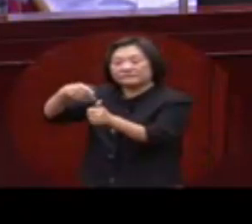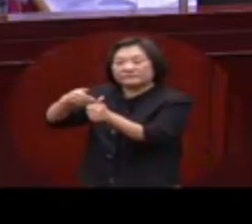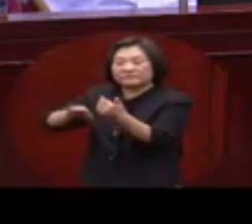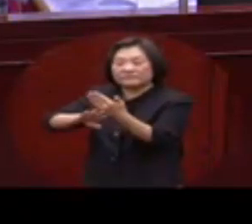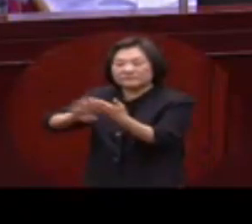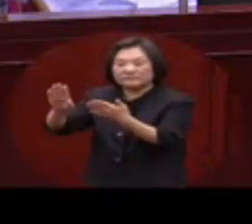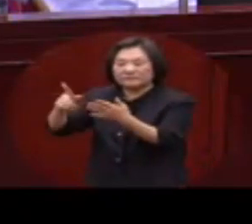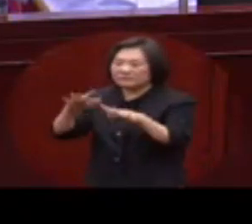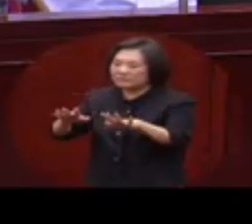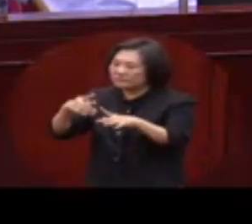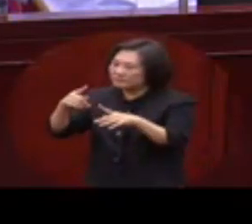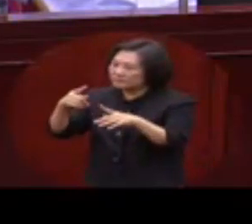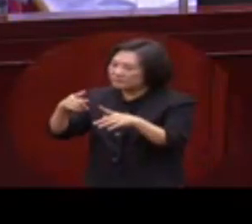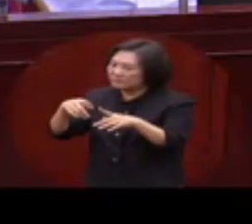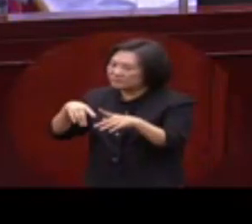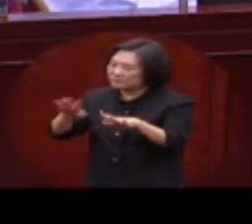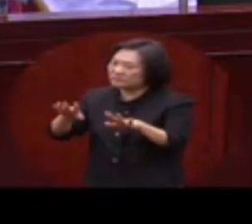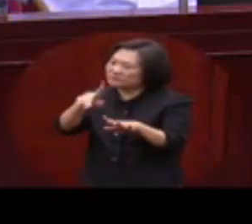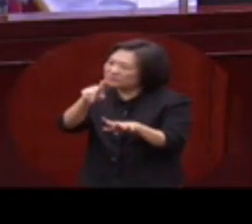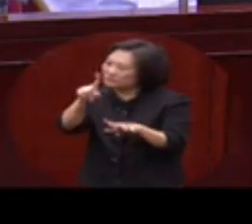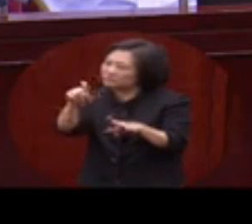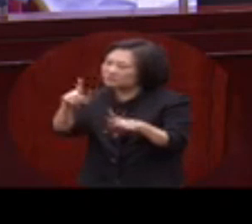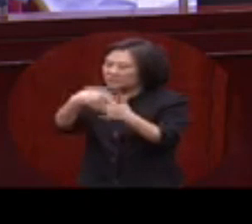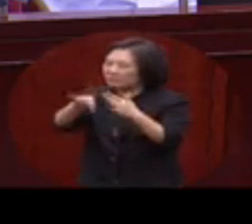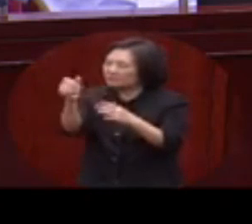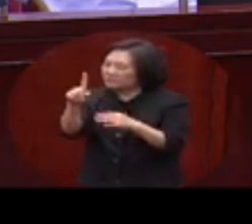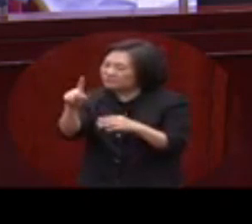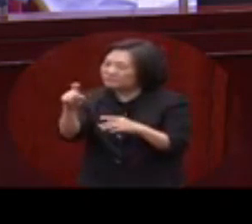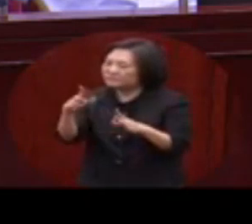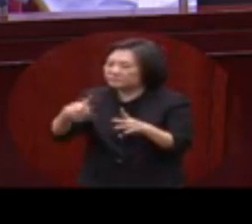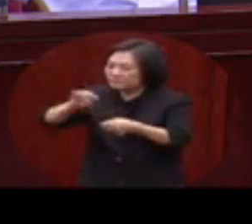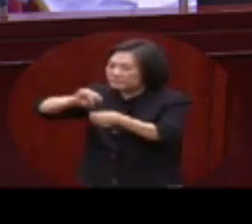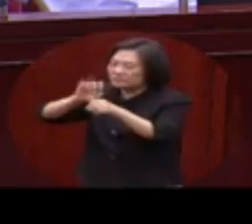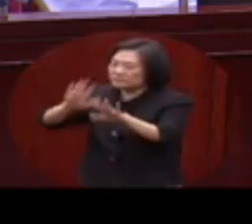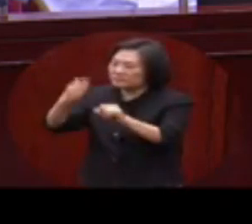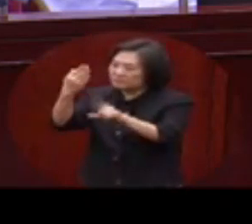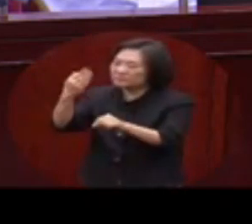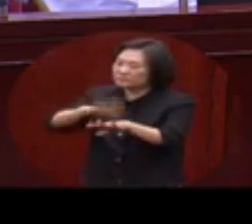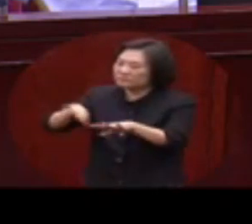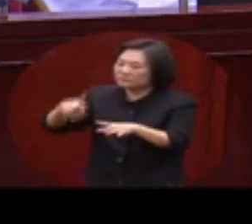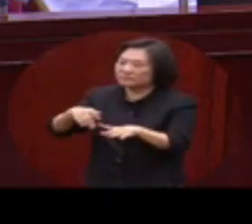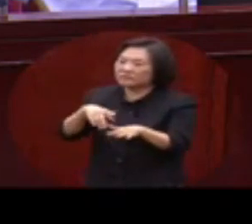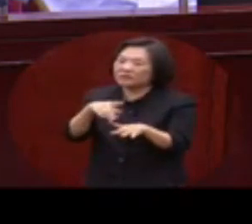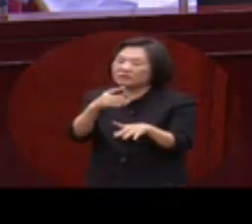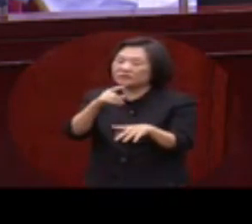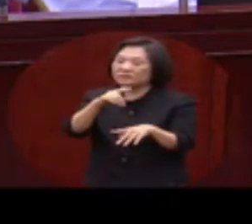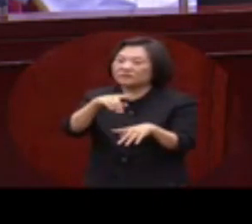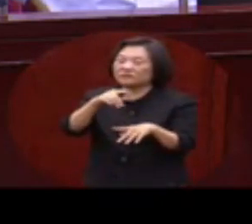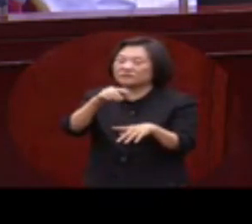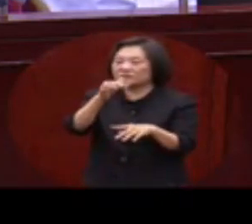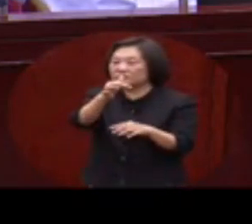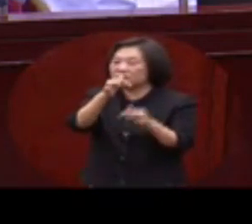到今年应该会到11个，现在已经6个学校，还在加5个学校，所以今年9月应该台北市双语学校会达到